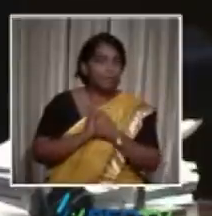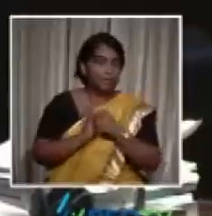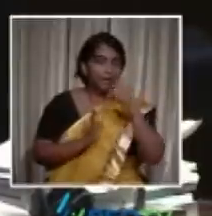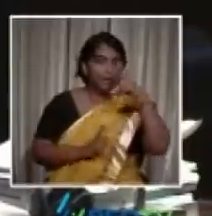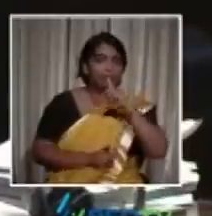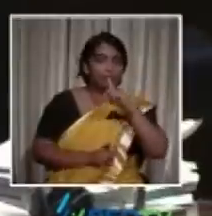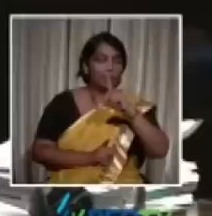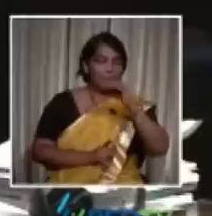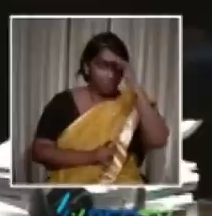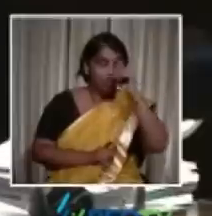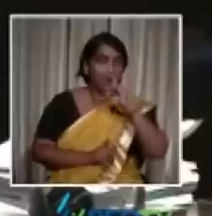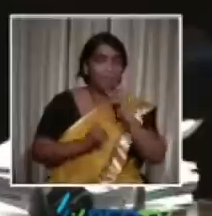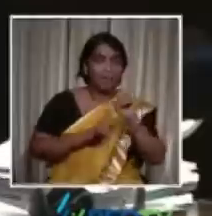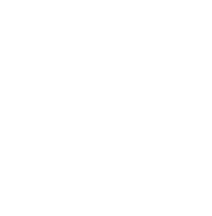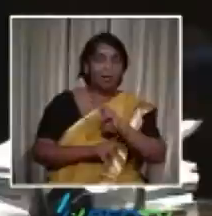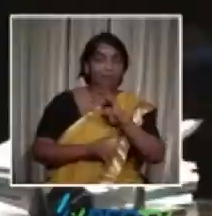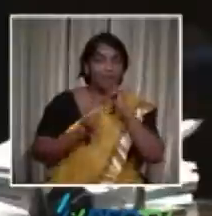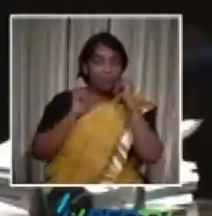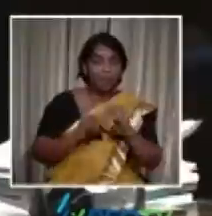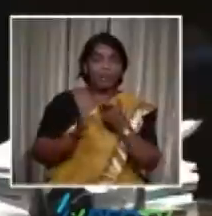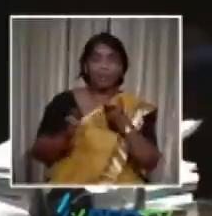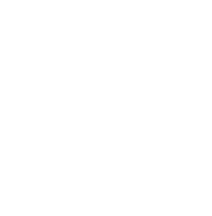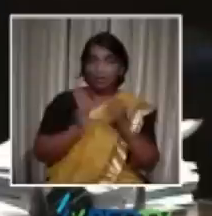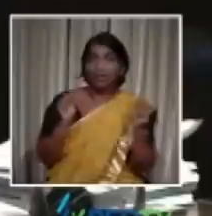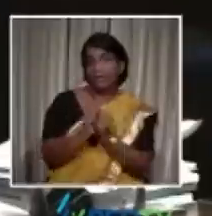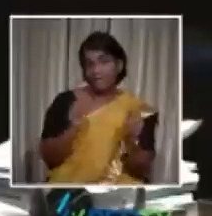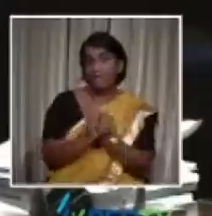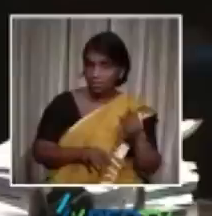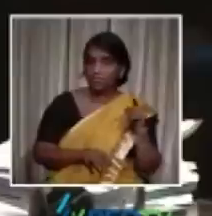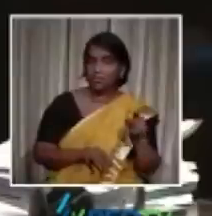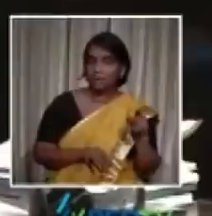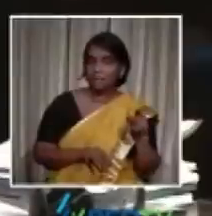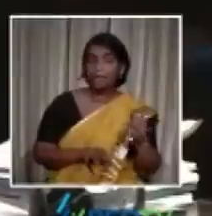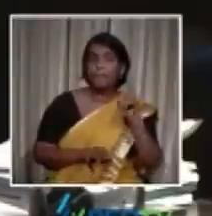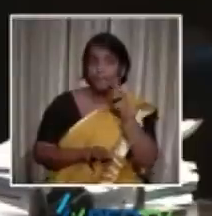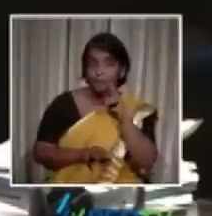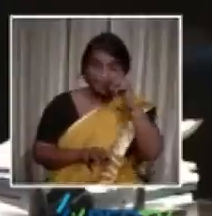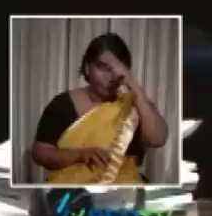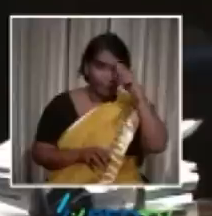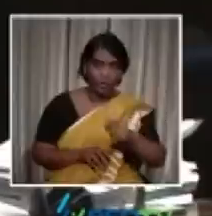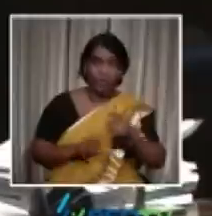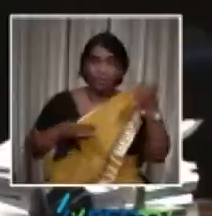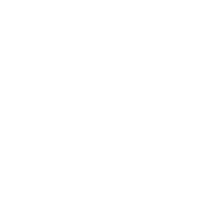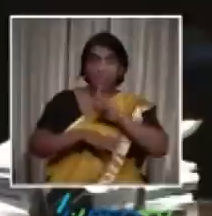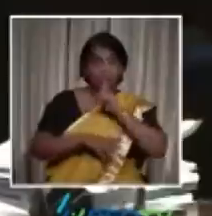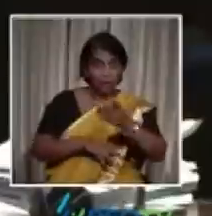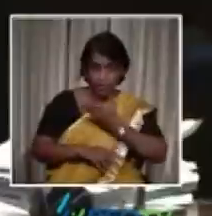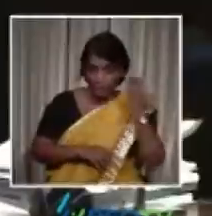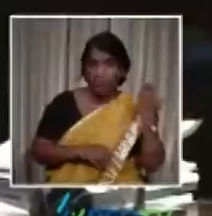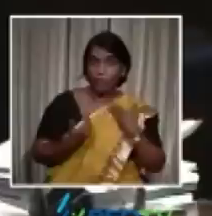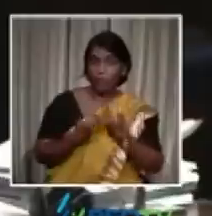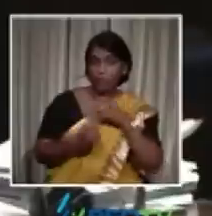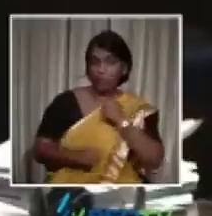මේ පාර්ලිමේන්තුවට ඇවිල්ලා කියනවා වංචා දූෂණ මැඩ පැවැත්ම සඳහා කටයුතු කරනවා කියලා අපි පිළිගන්න ඕනද ඒක රනිල් වික්‍රමසිංහ මහත්මයා මේ මුලසුනේ දැන් වාඩිලා කියන්න පුළුවන්